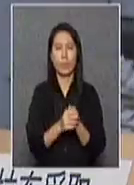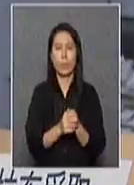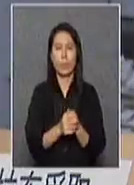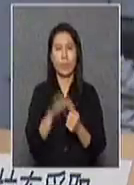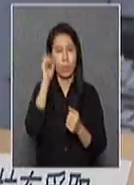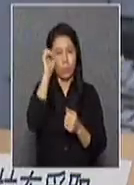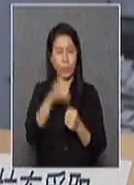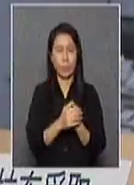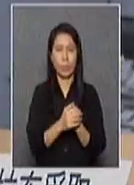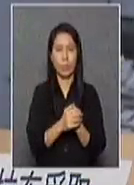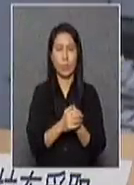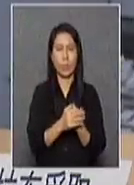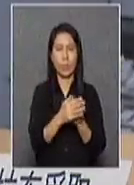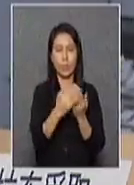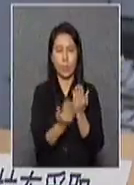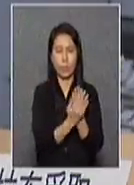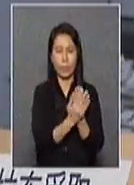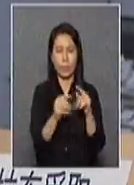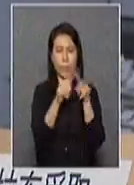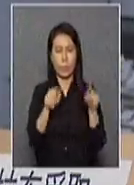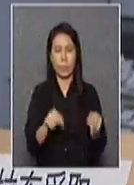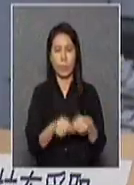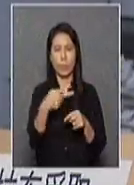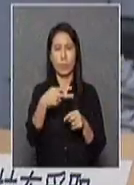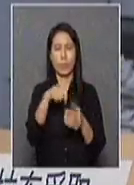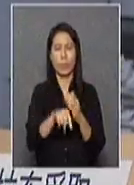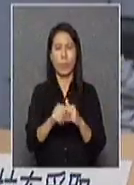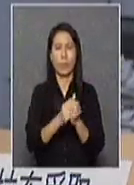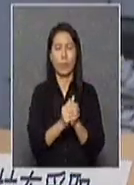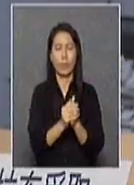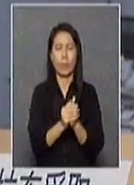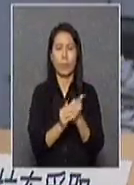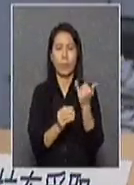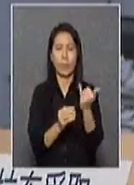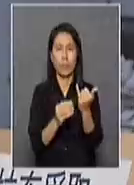議刊載於講稿附錄二的第